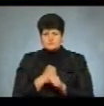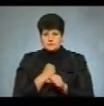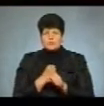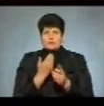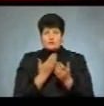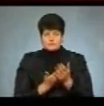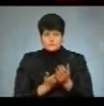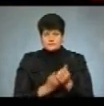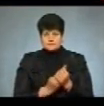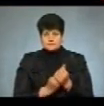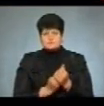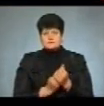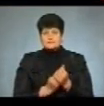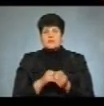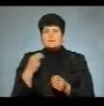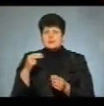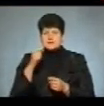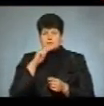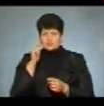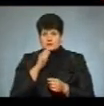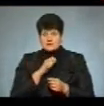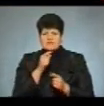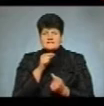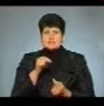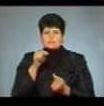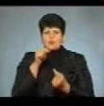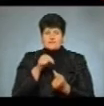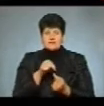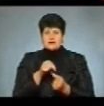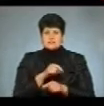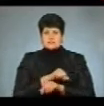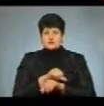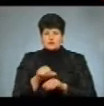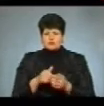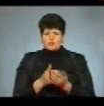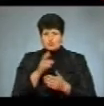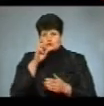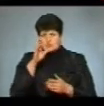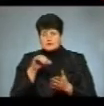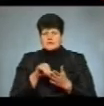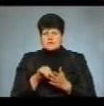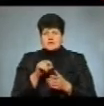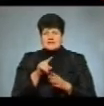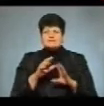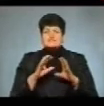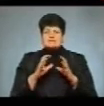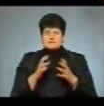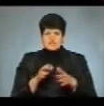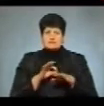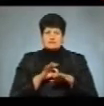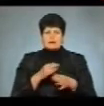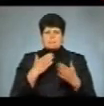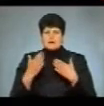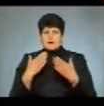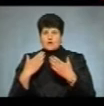вони. Президент України відповідає за зовнішню політику держав, представляє її в світі, веде переговори